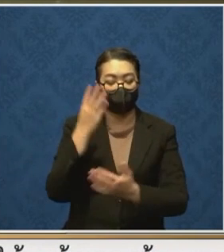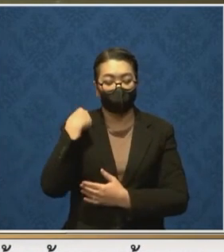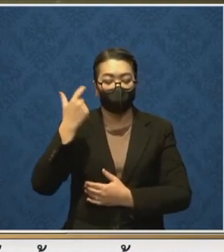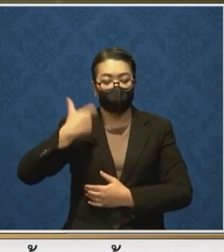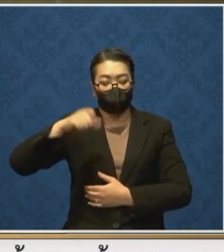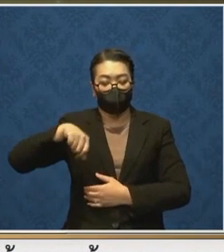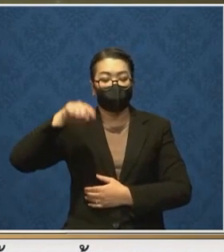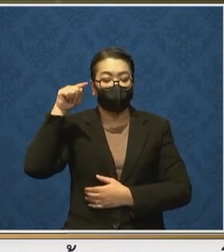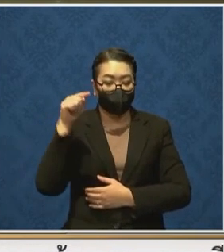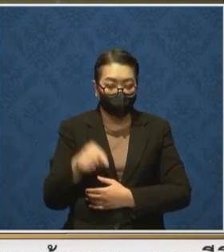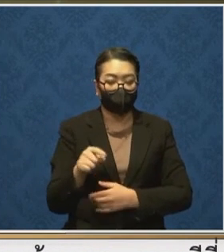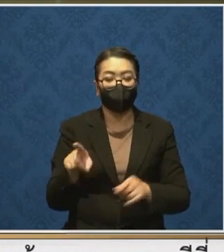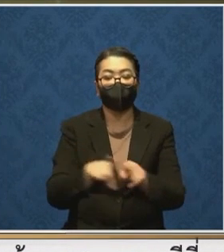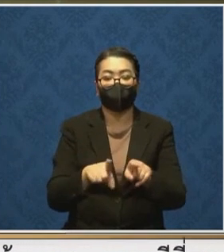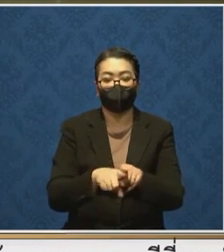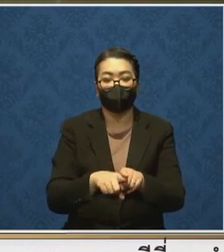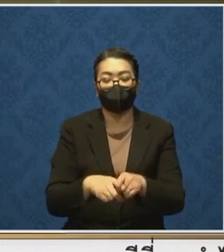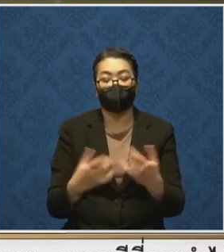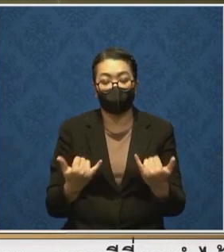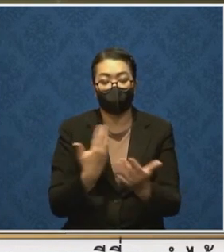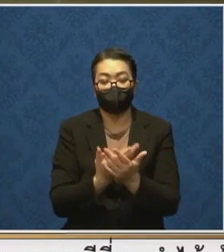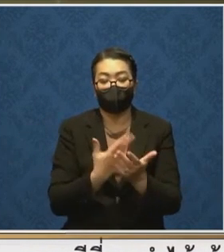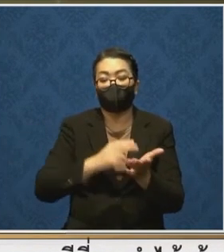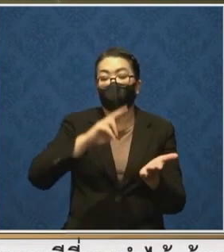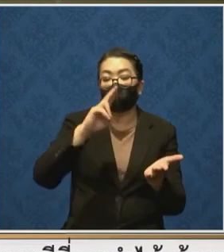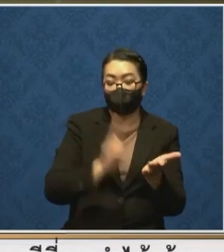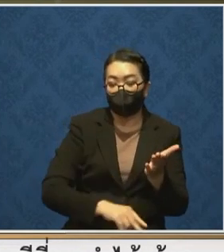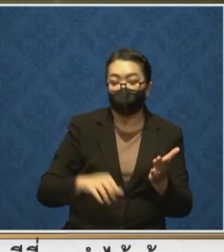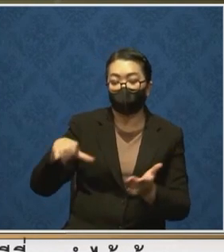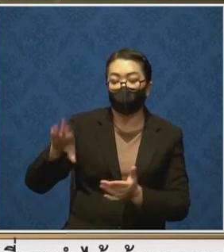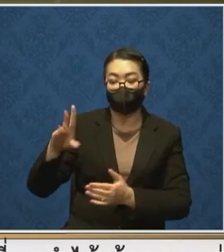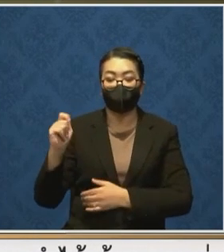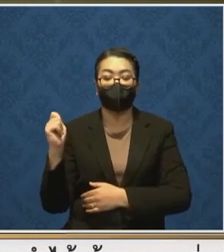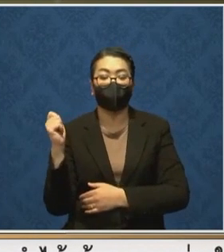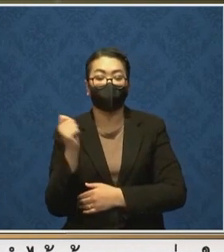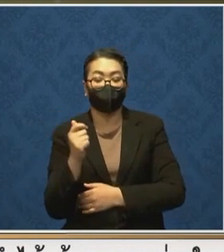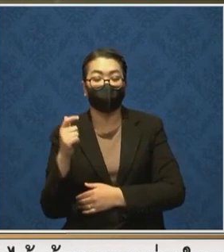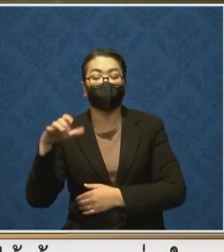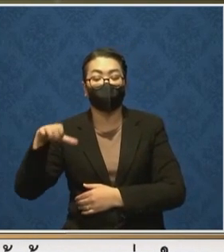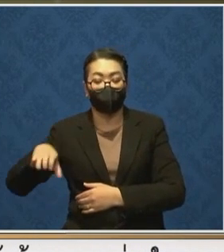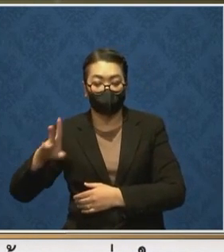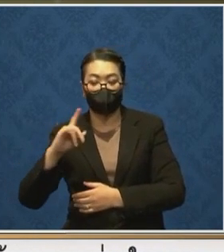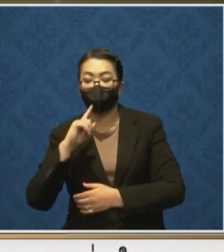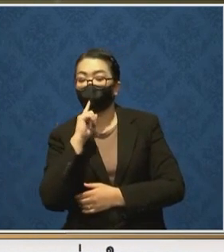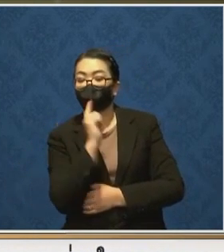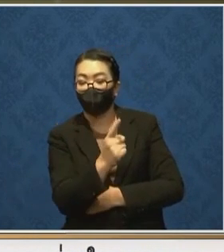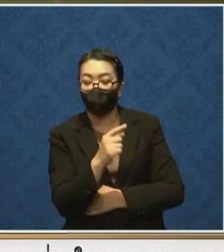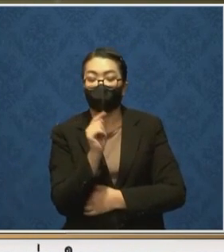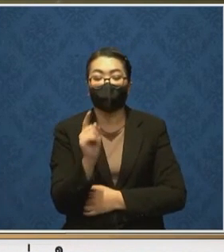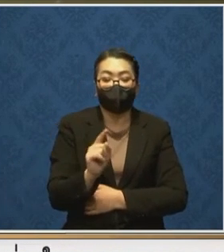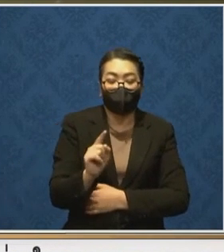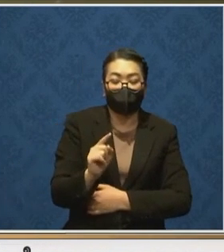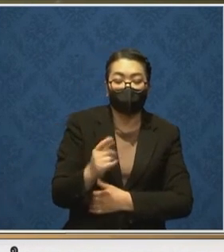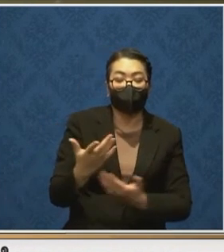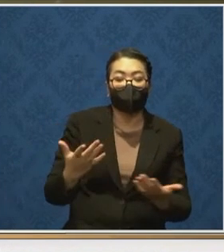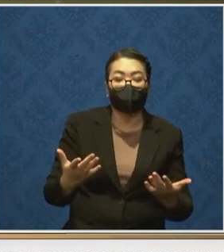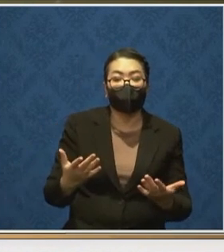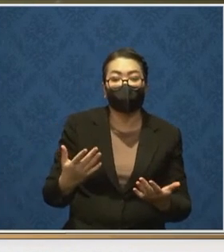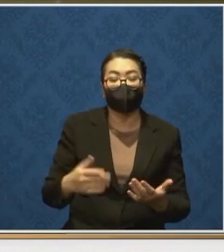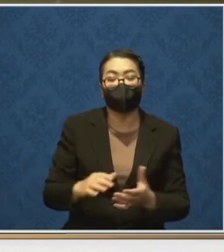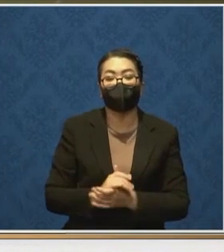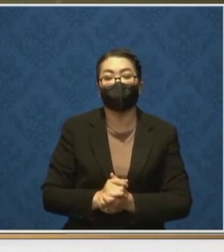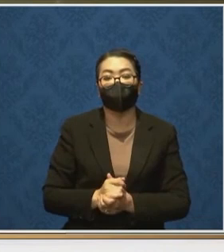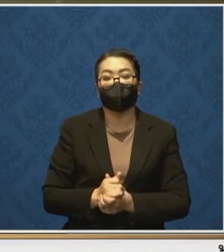kasยัมคาใช้จ่าย ค่าชดเชยควเสีหายที่บริษฐ kingsgateทำกับบิณ์กันความเสียงทางกเมือง Zurich